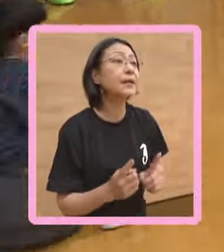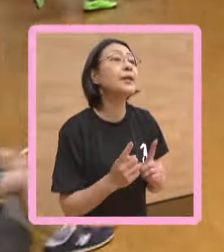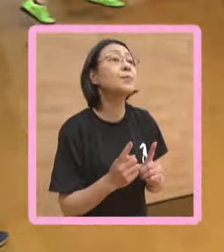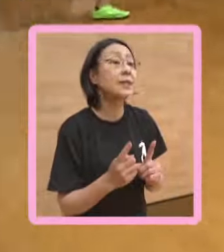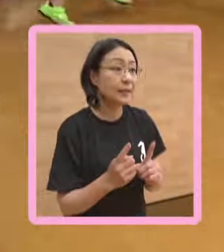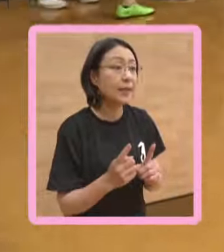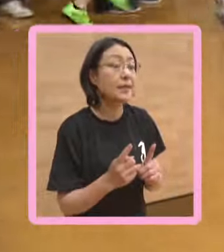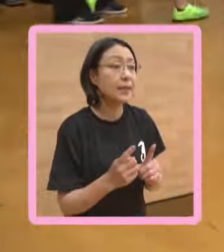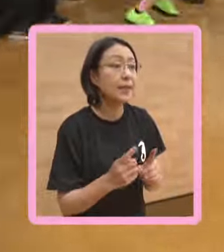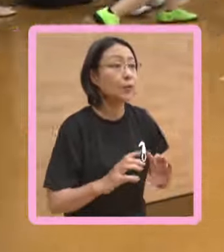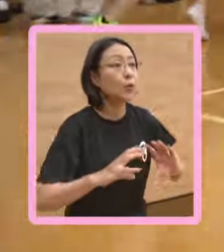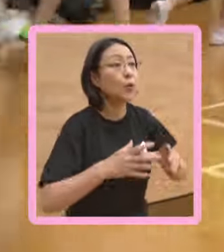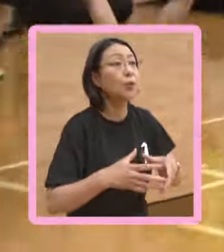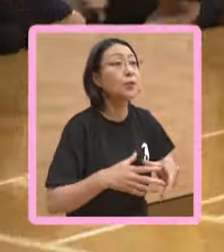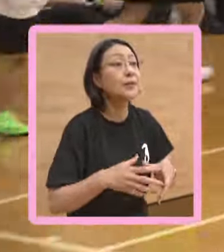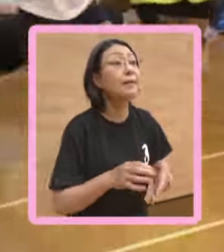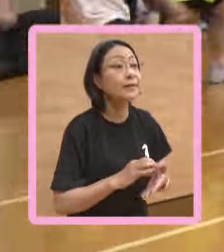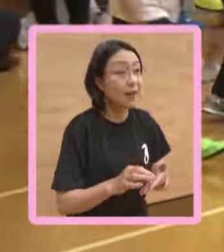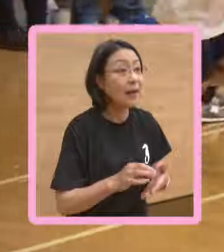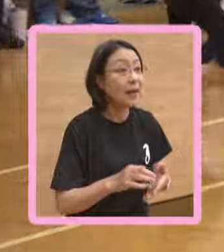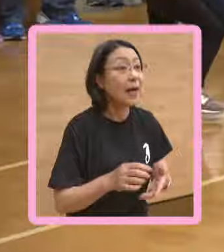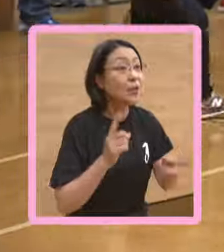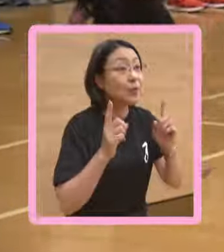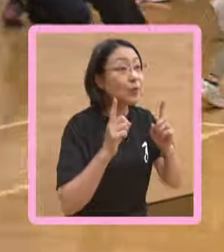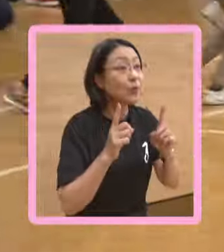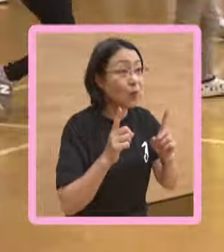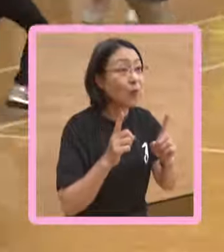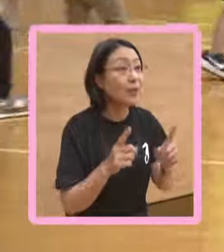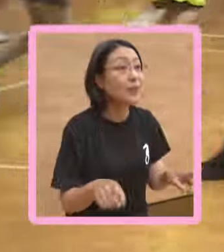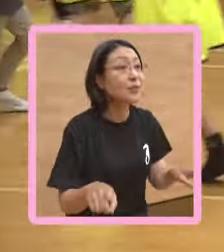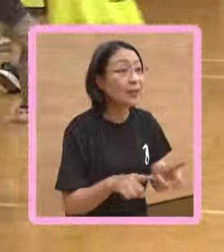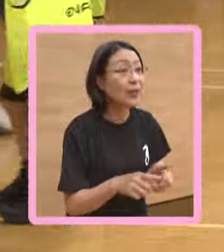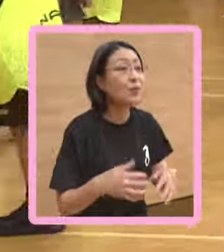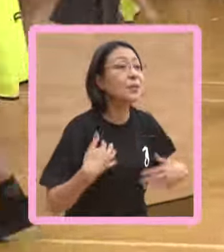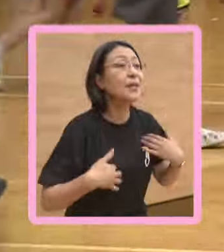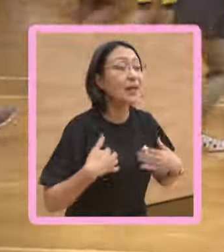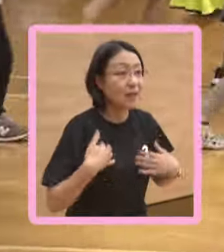知り合いになりまして、じゃあちょっとボールを使って遊ぶことを